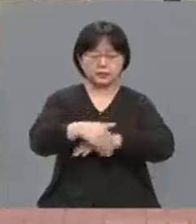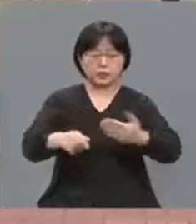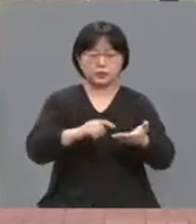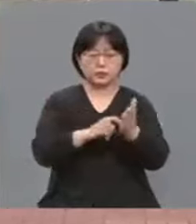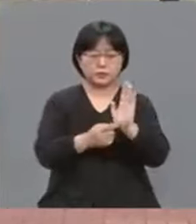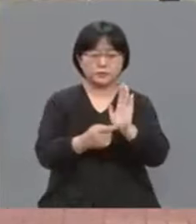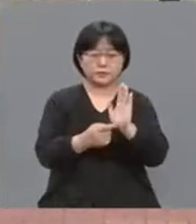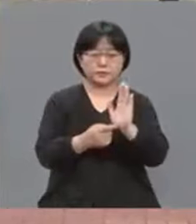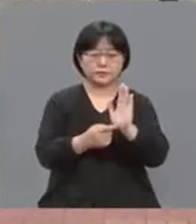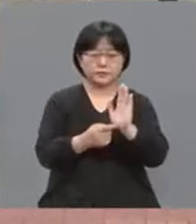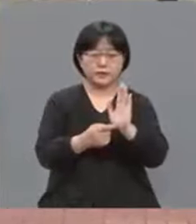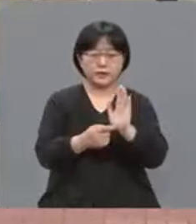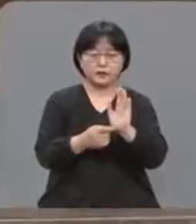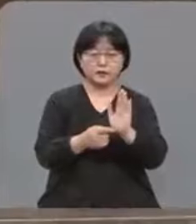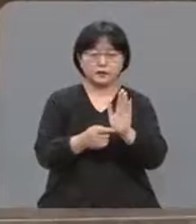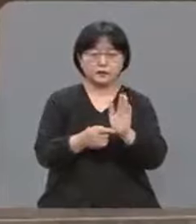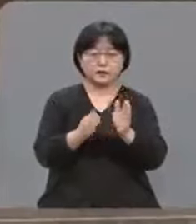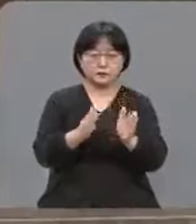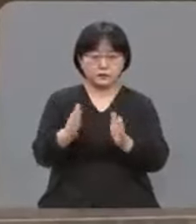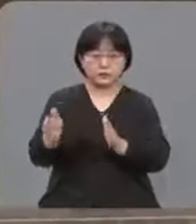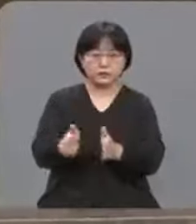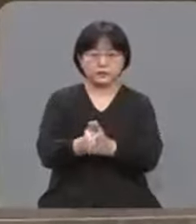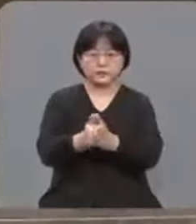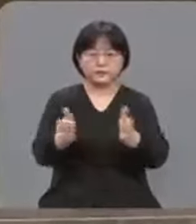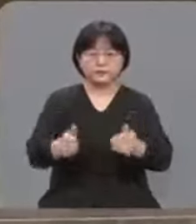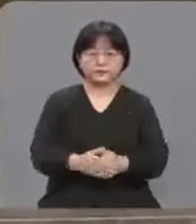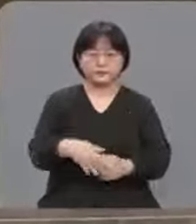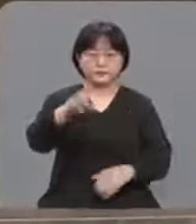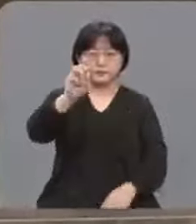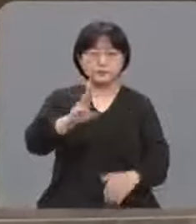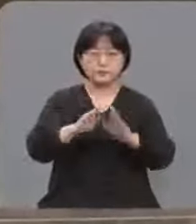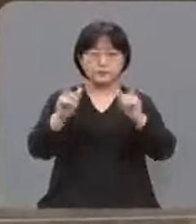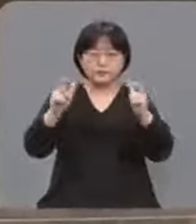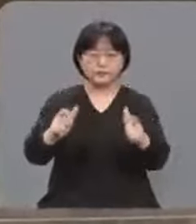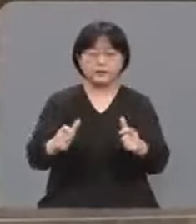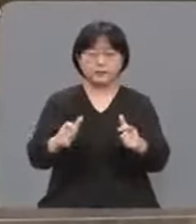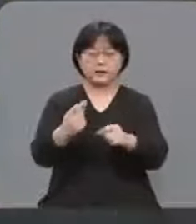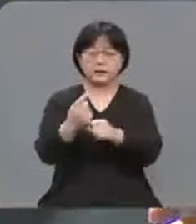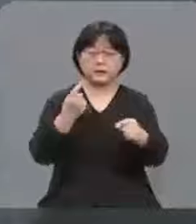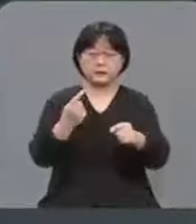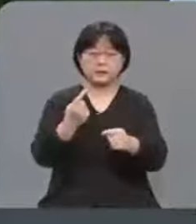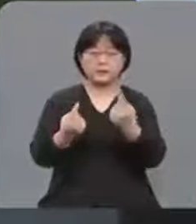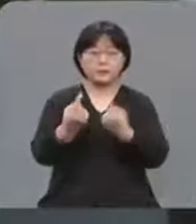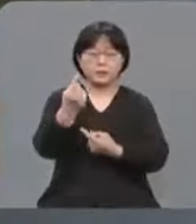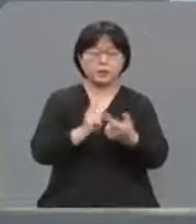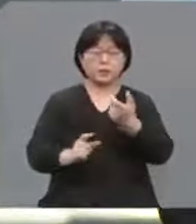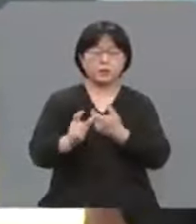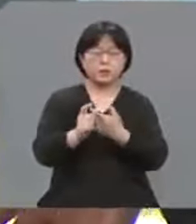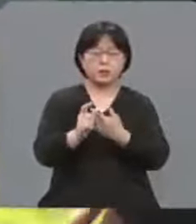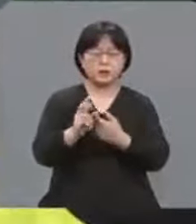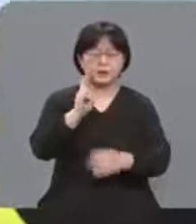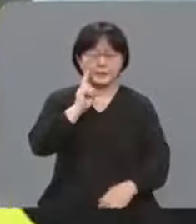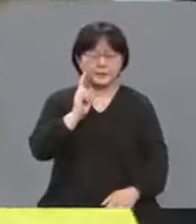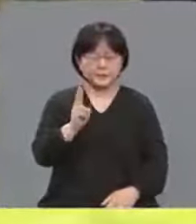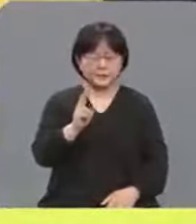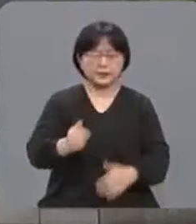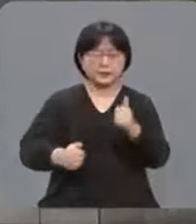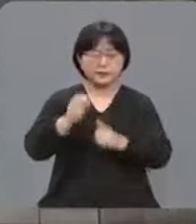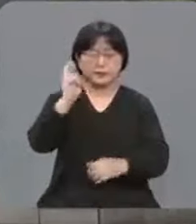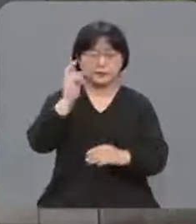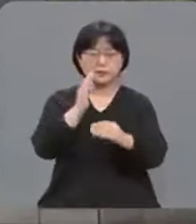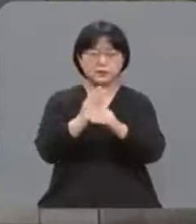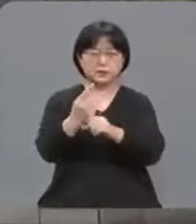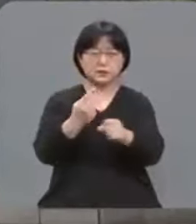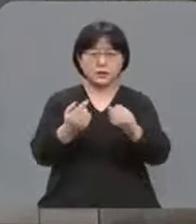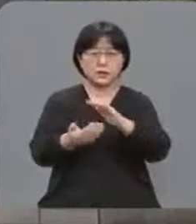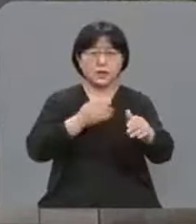공고되면 본격적인 막이 올랐습니다 광주전남의 경우 지난해보다 더 치열한 경쟁이 예상됩니다